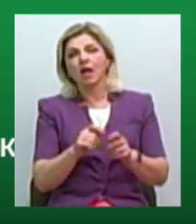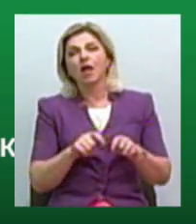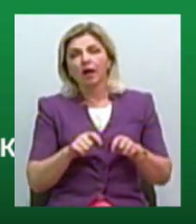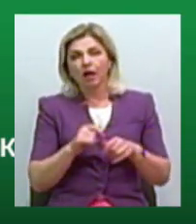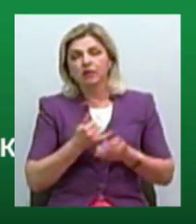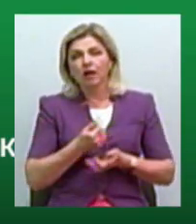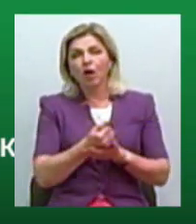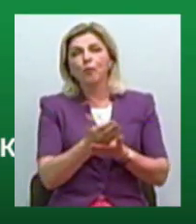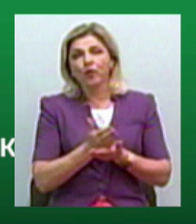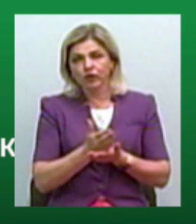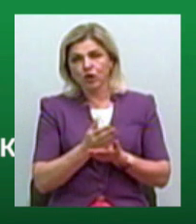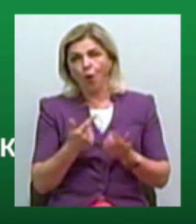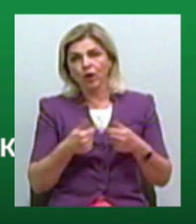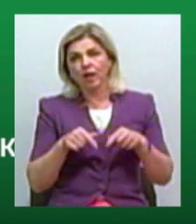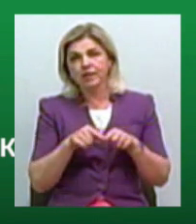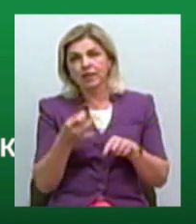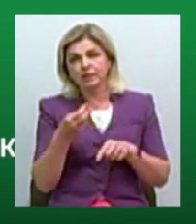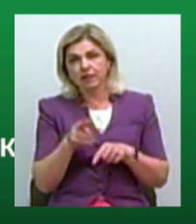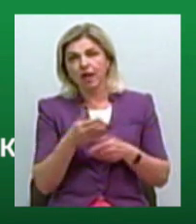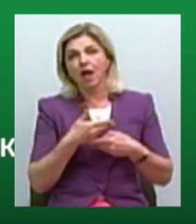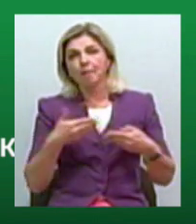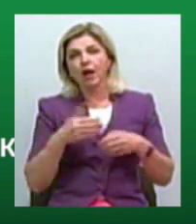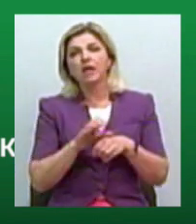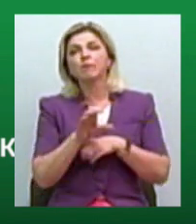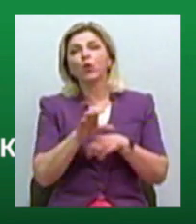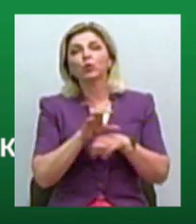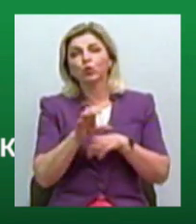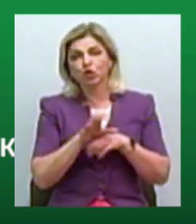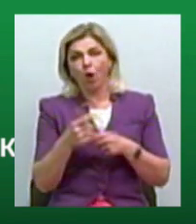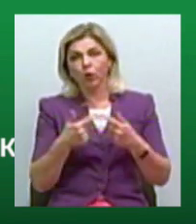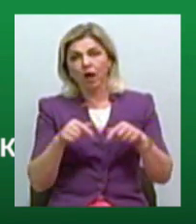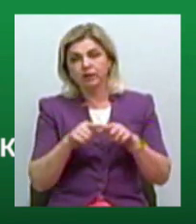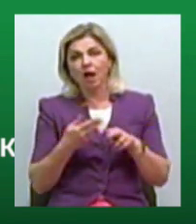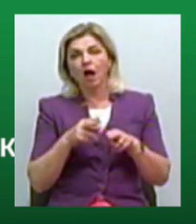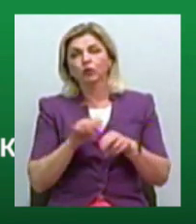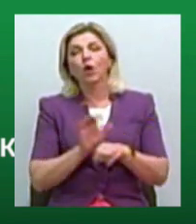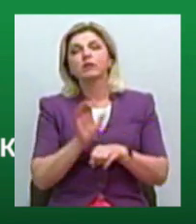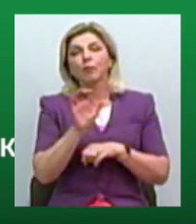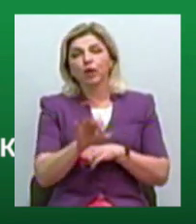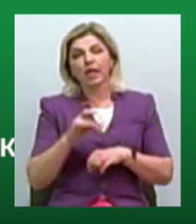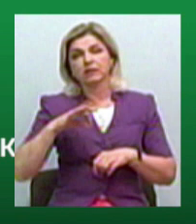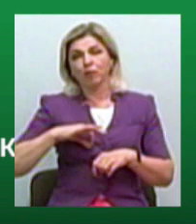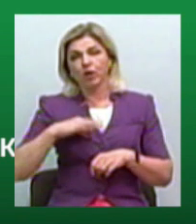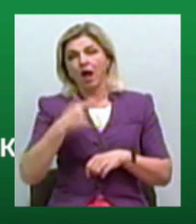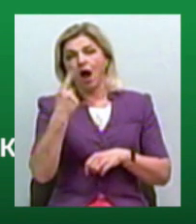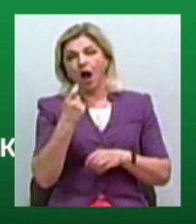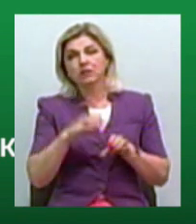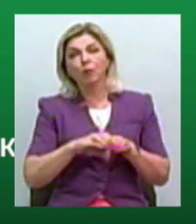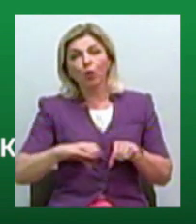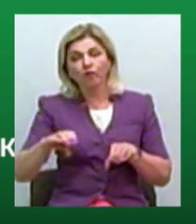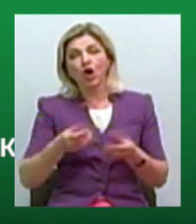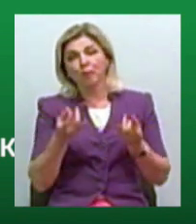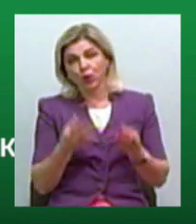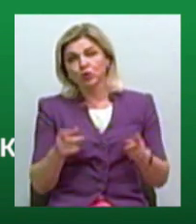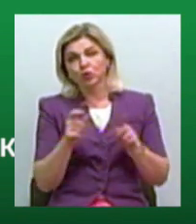Ми є транспортуючою організацією, ми експортуюча організація, яка транспортує і експлуатує газопроводи. Простими